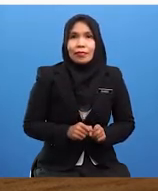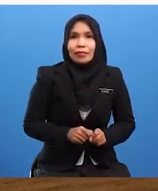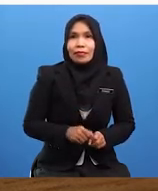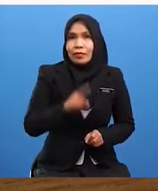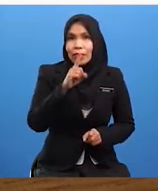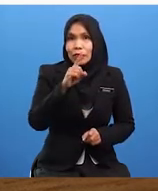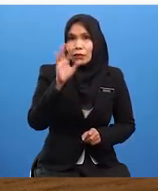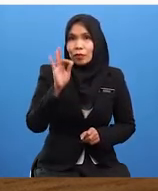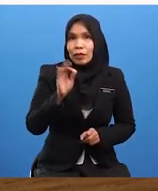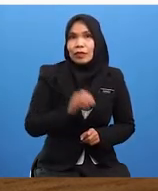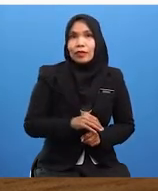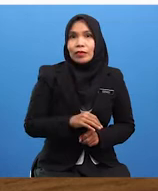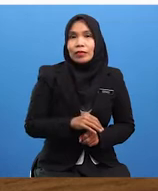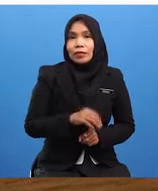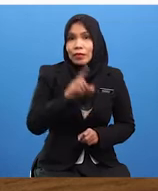1794 hingga